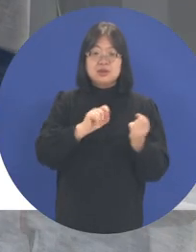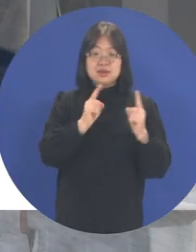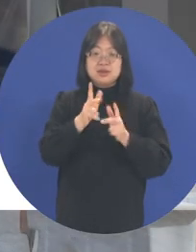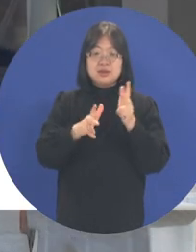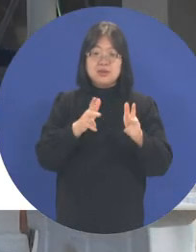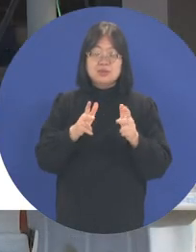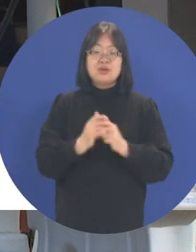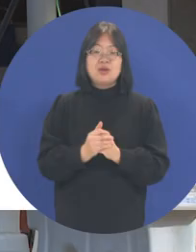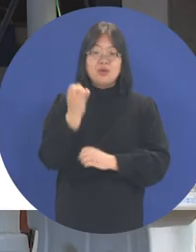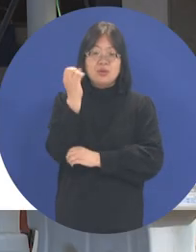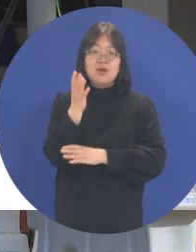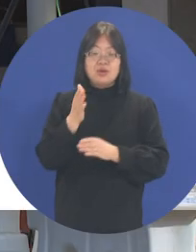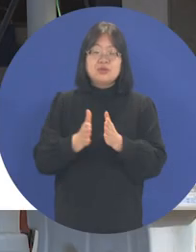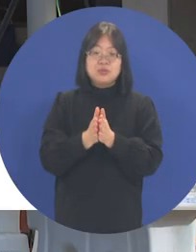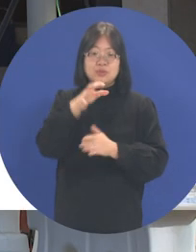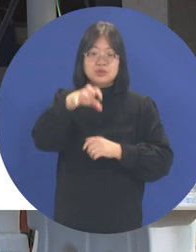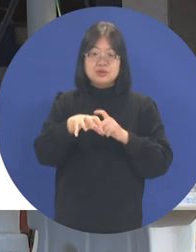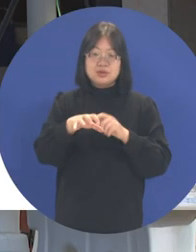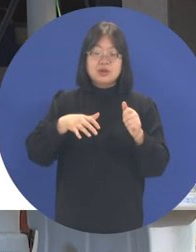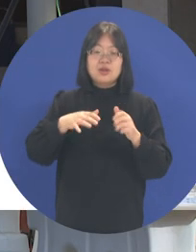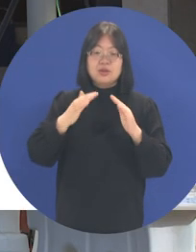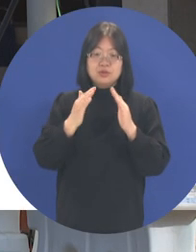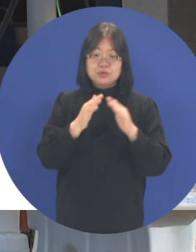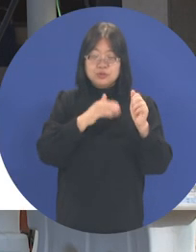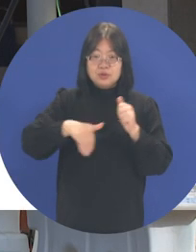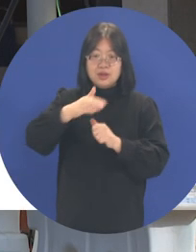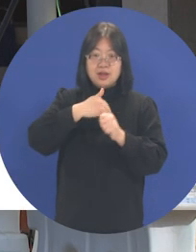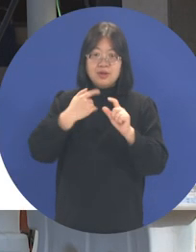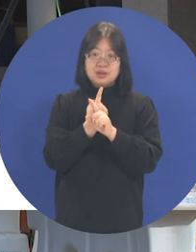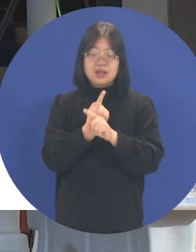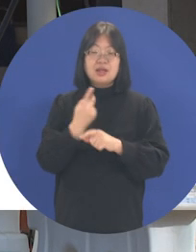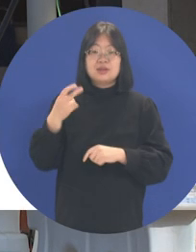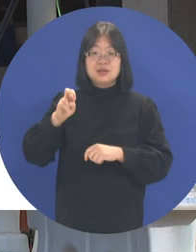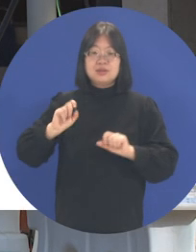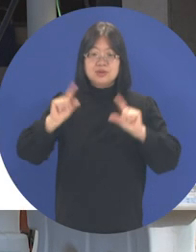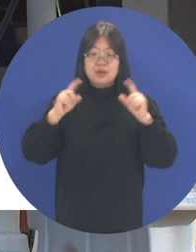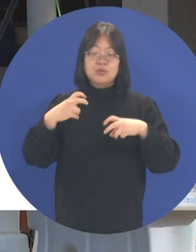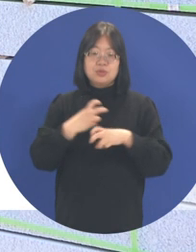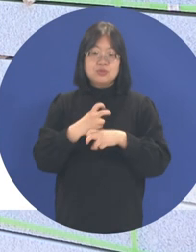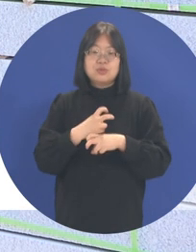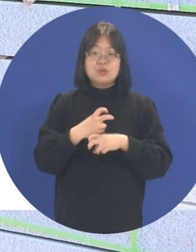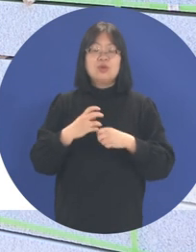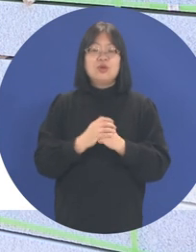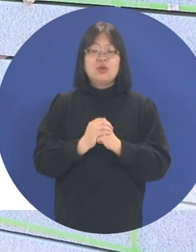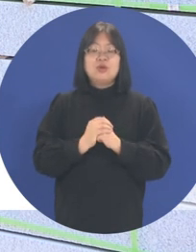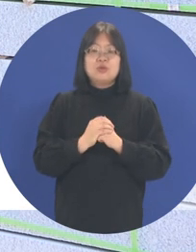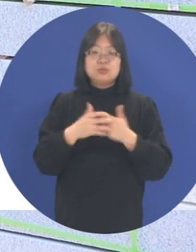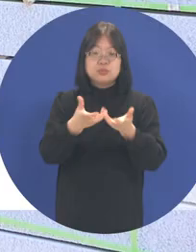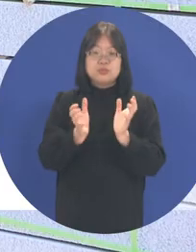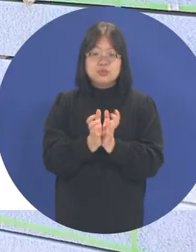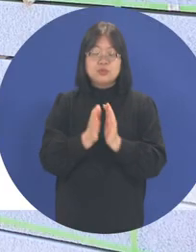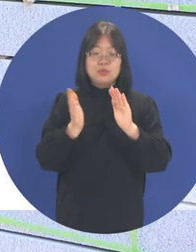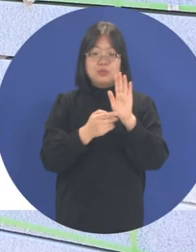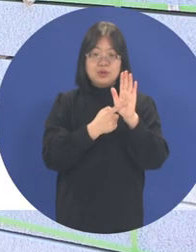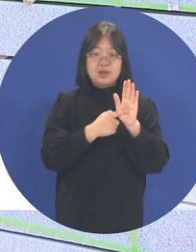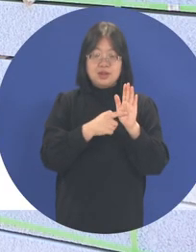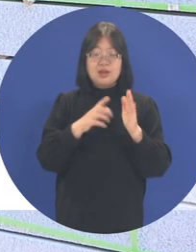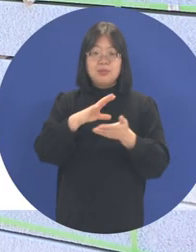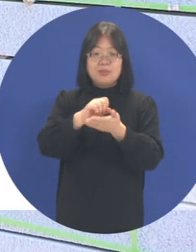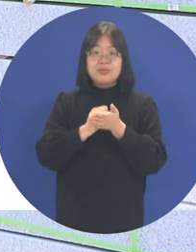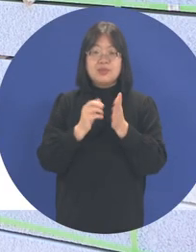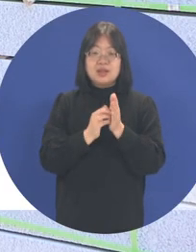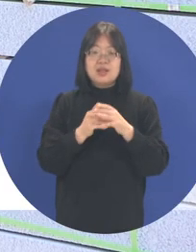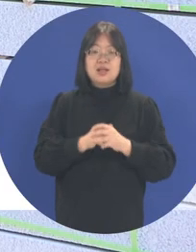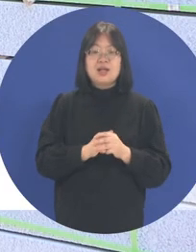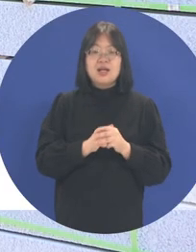사업은 군포시 원도심 주거환경 개선을 위한 사업으로 2020년 국토교통부 공모 사업에 선정돼 상생 드림